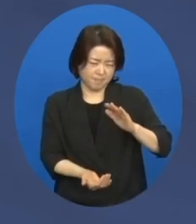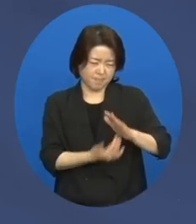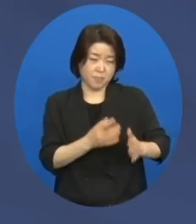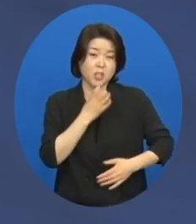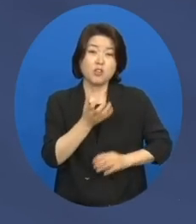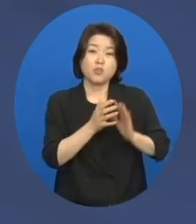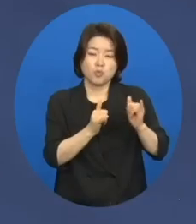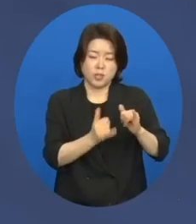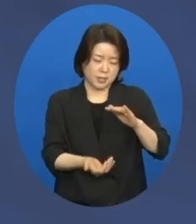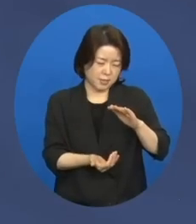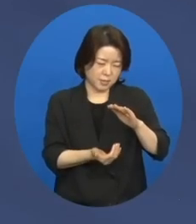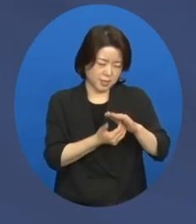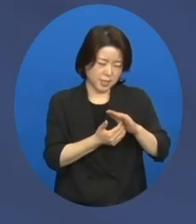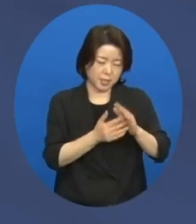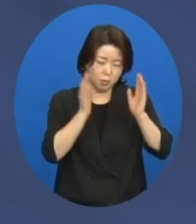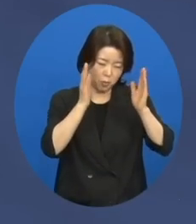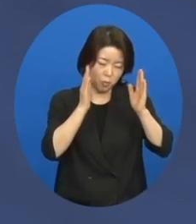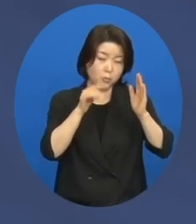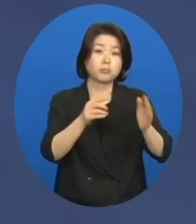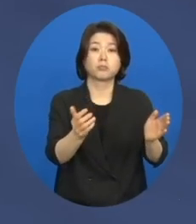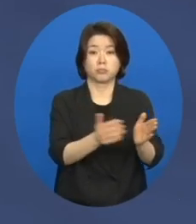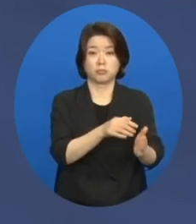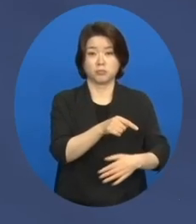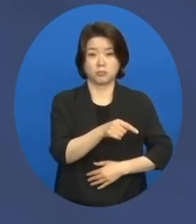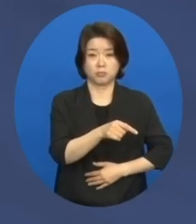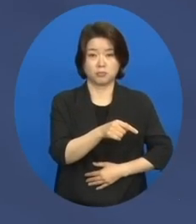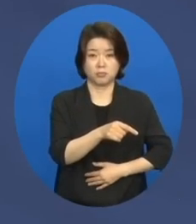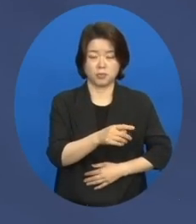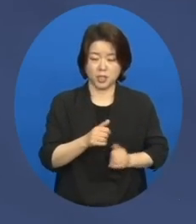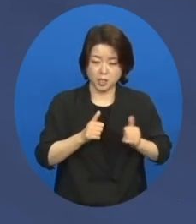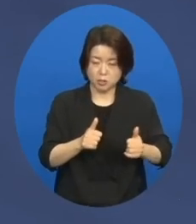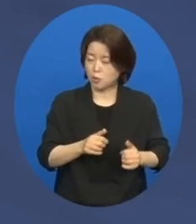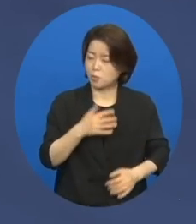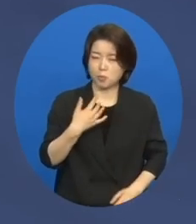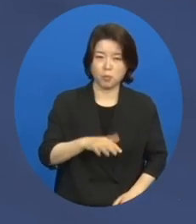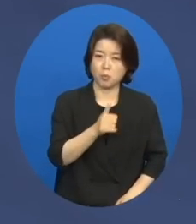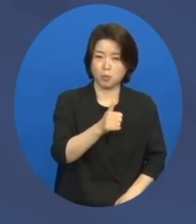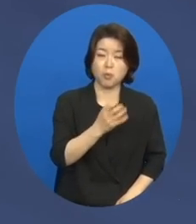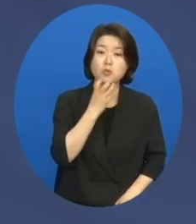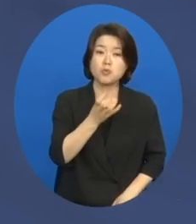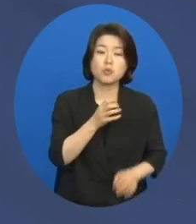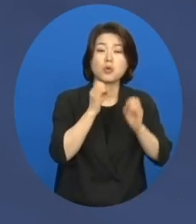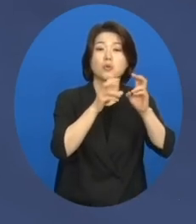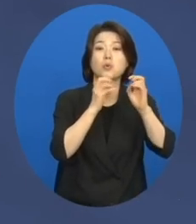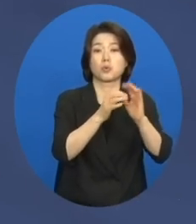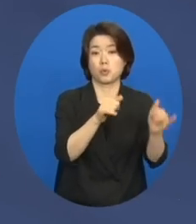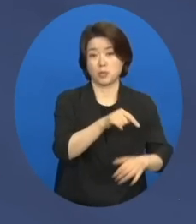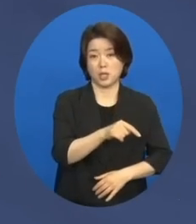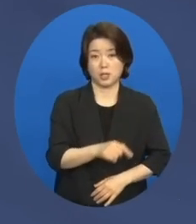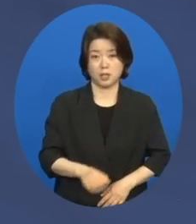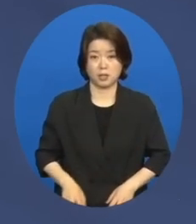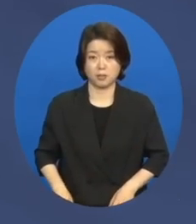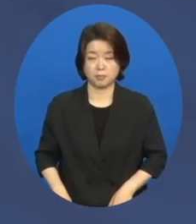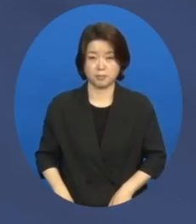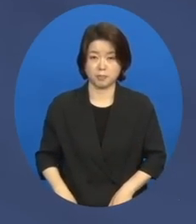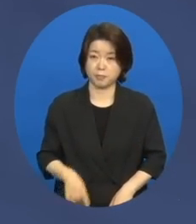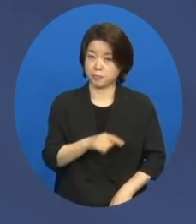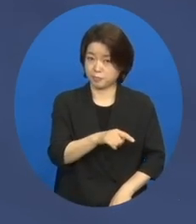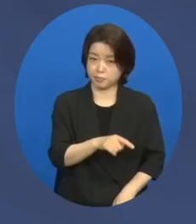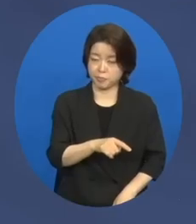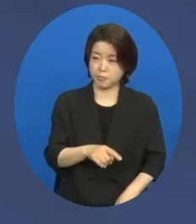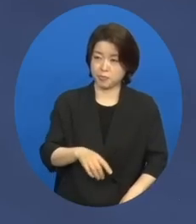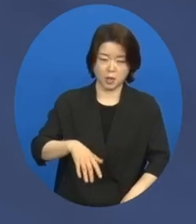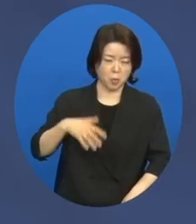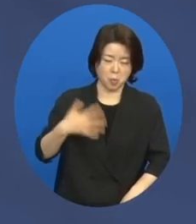유대인으로 최고 학부를 나왔습니다. 열심히 대단해서 유대교 선교사였습니다. 얼마나